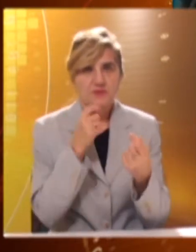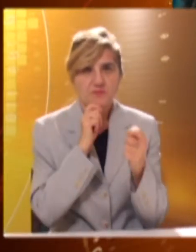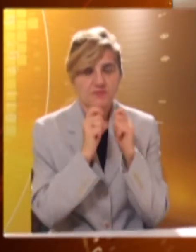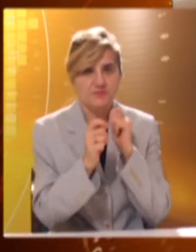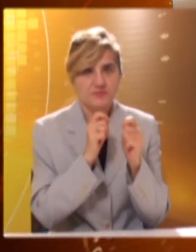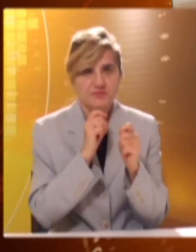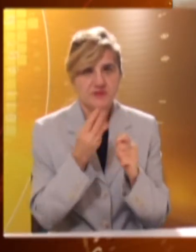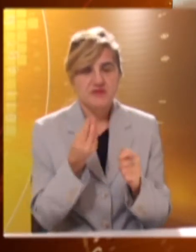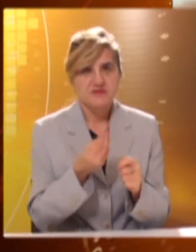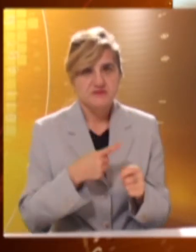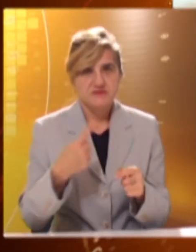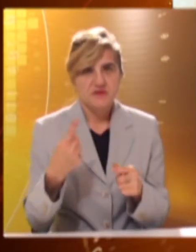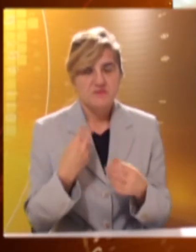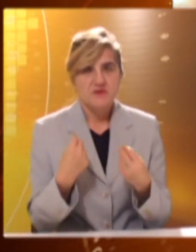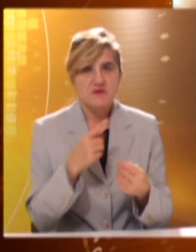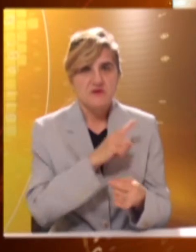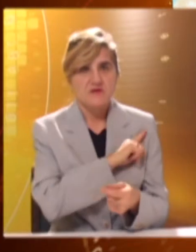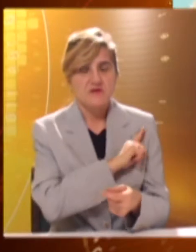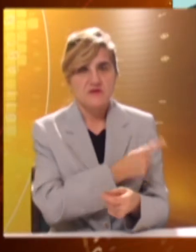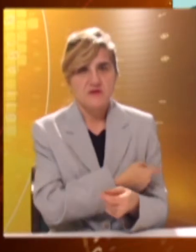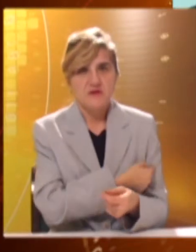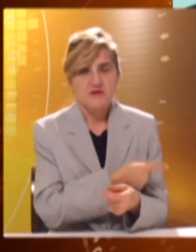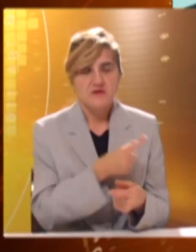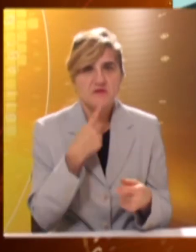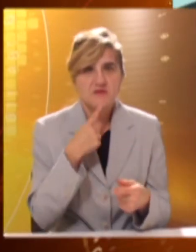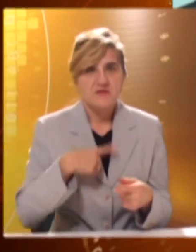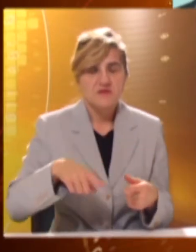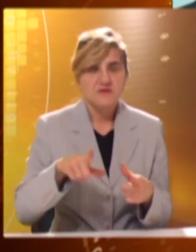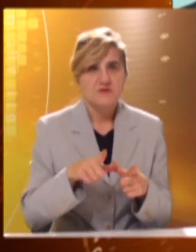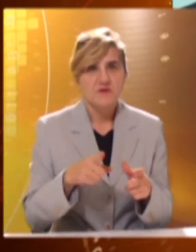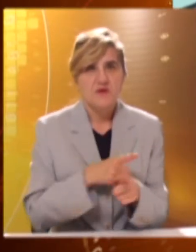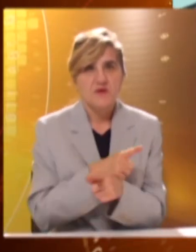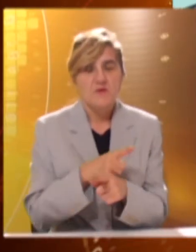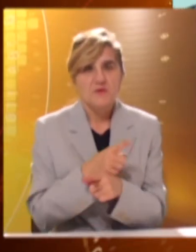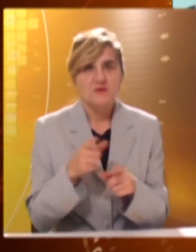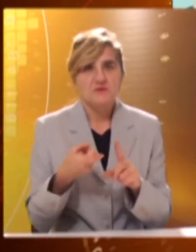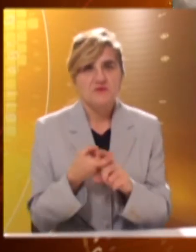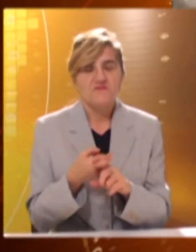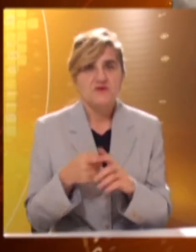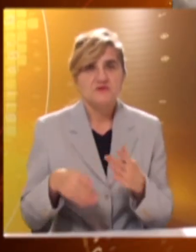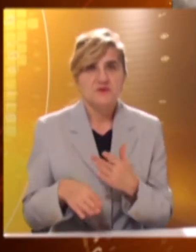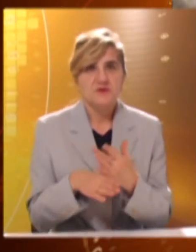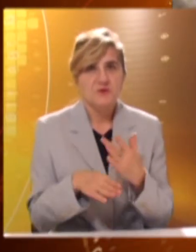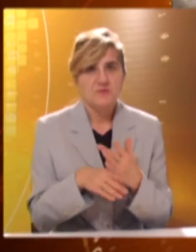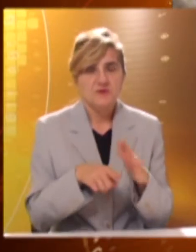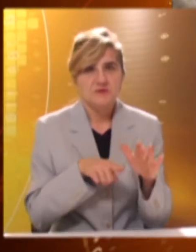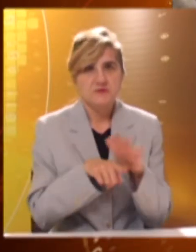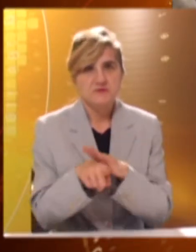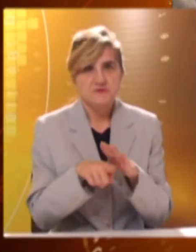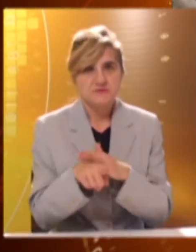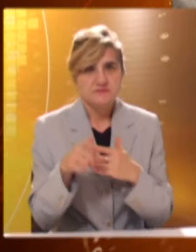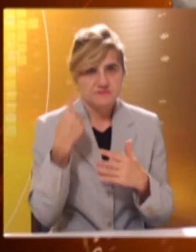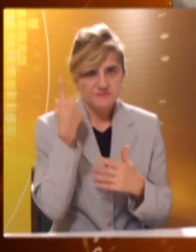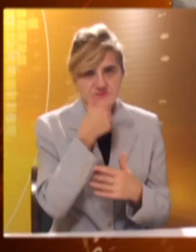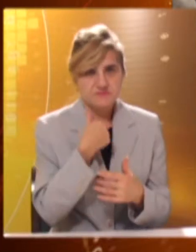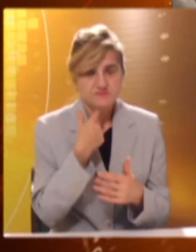sporazuma Švajcarske i Srbije na jačanju kapaciteta lokalnih samouprava u periodu migrantske krize. Za Švajcarsku je